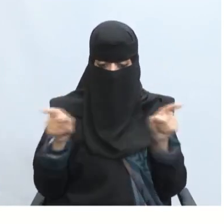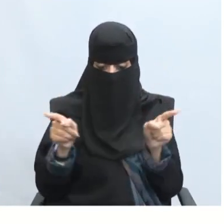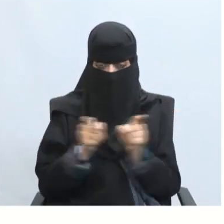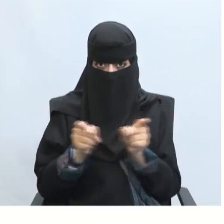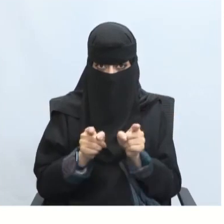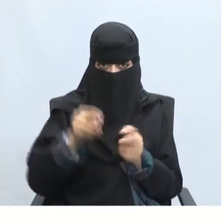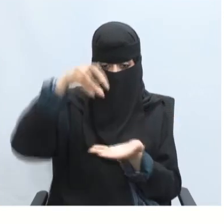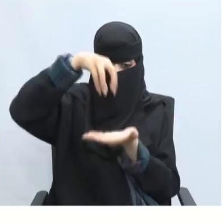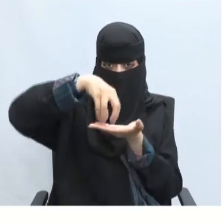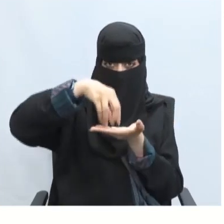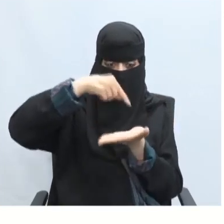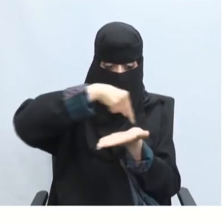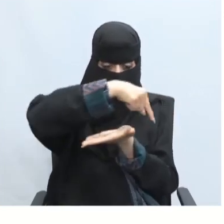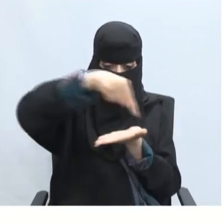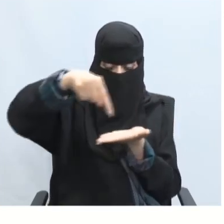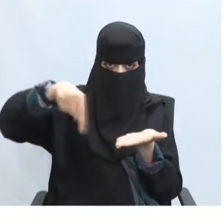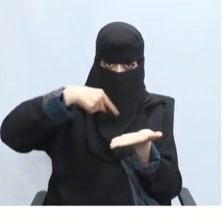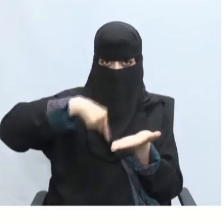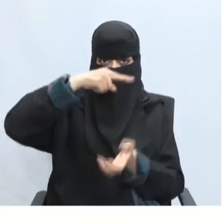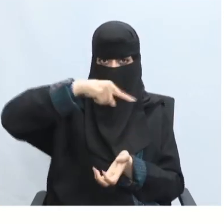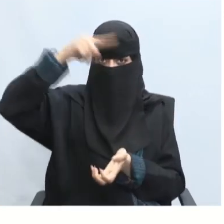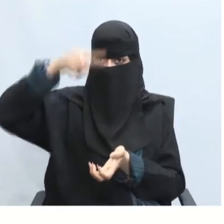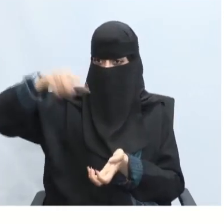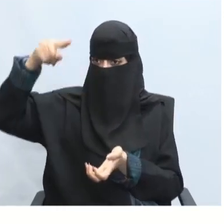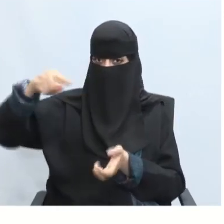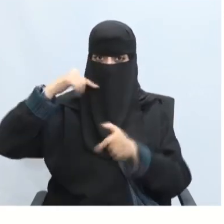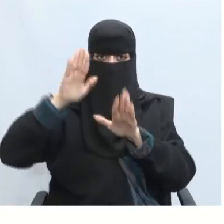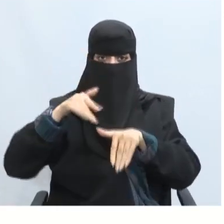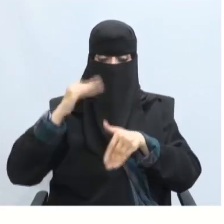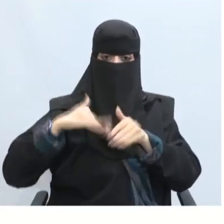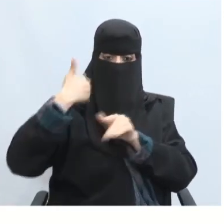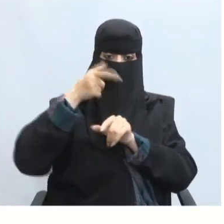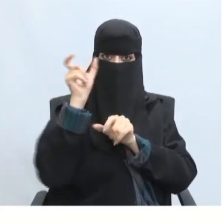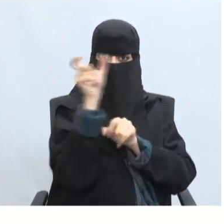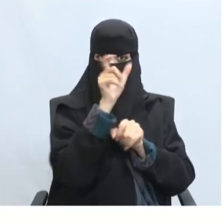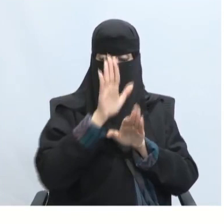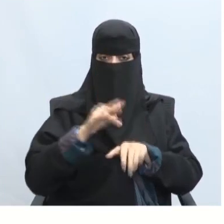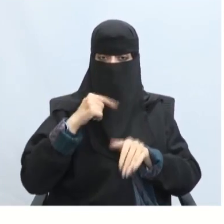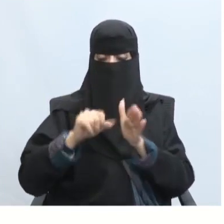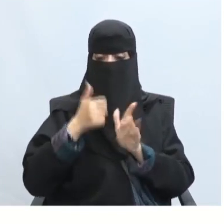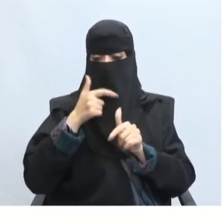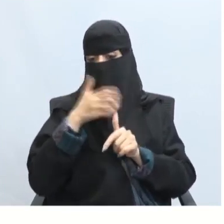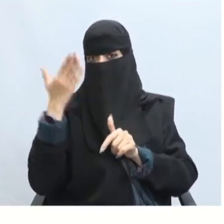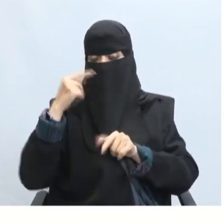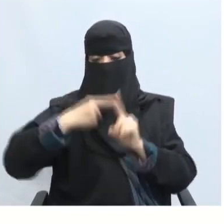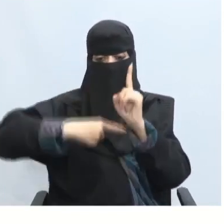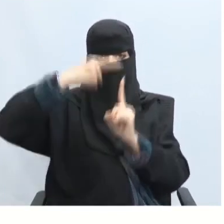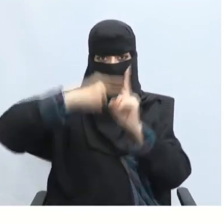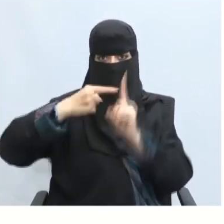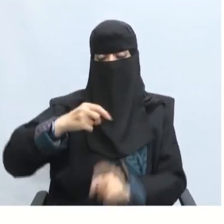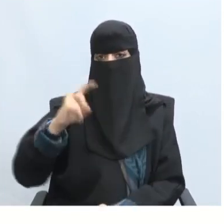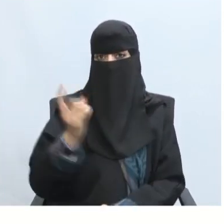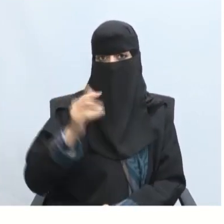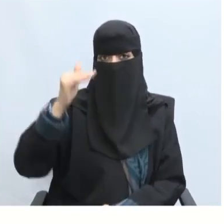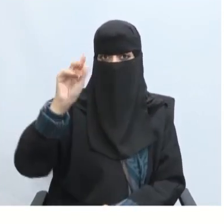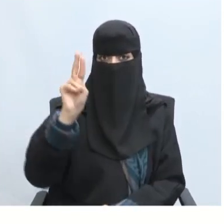تمثيل البيانات بمخطط بياني في المفردات الجديده تطرقنا في الدرس السابق الى مقياس رختر